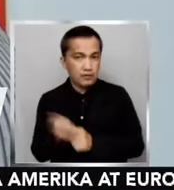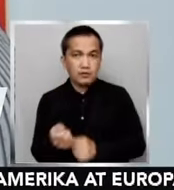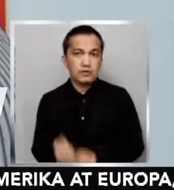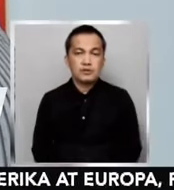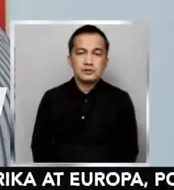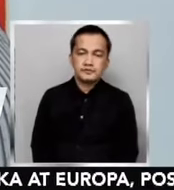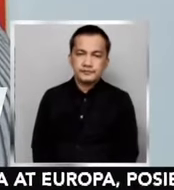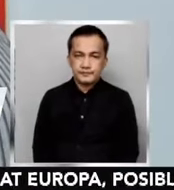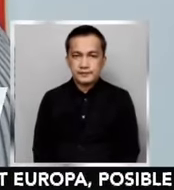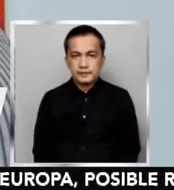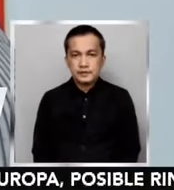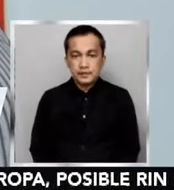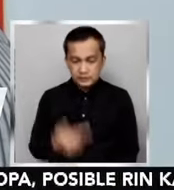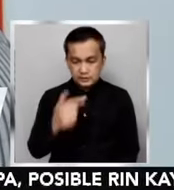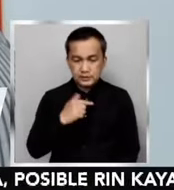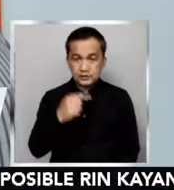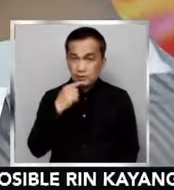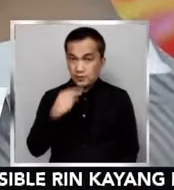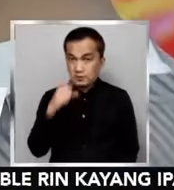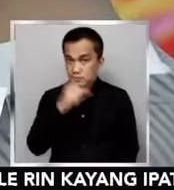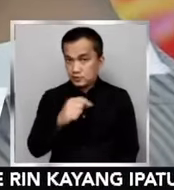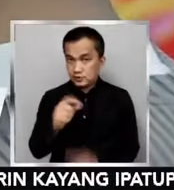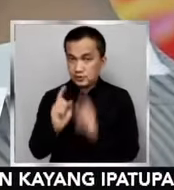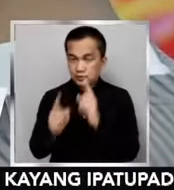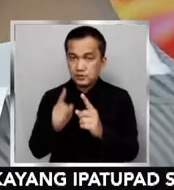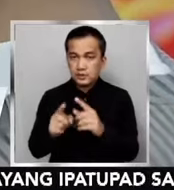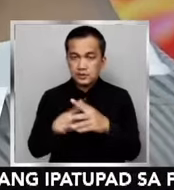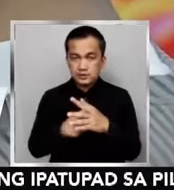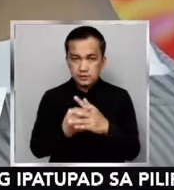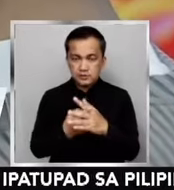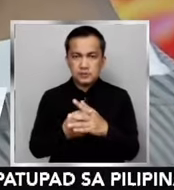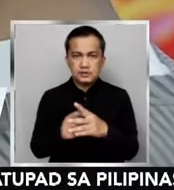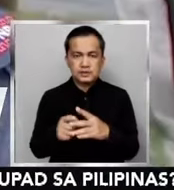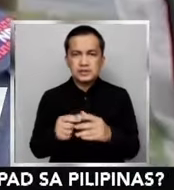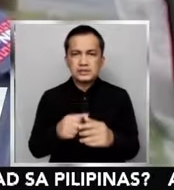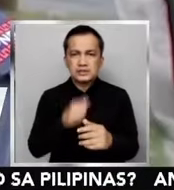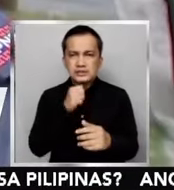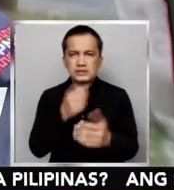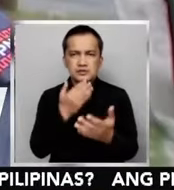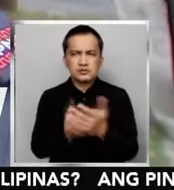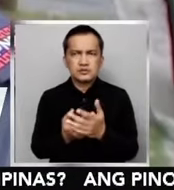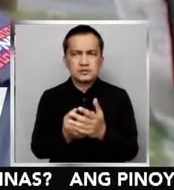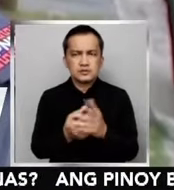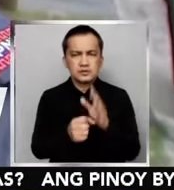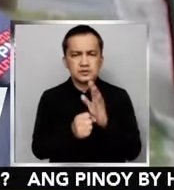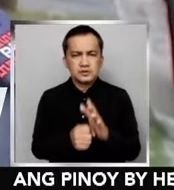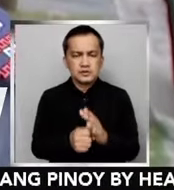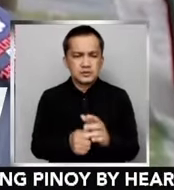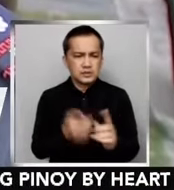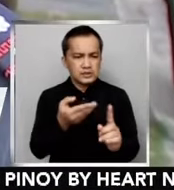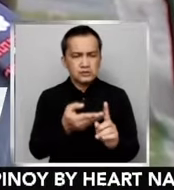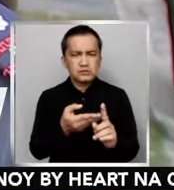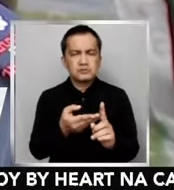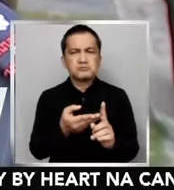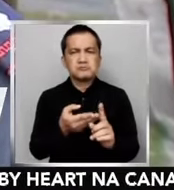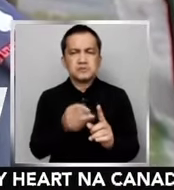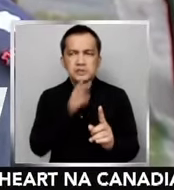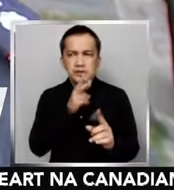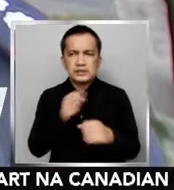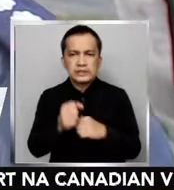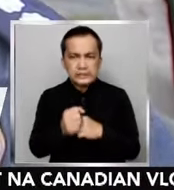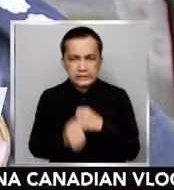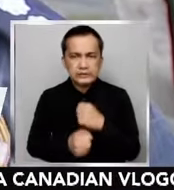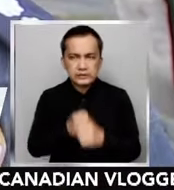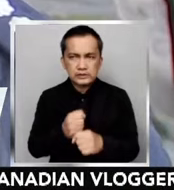testigong na kausap ng pulisya sa simula pa lang ay may din ng magandang senyales nahirapan Itong bktima mga around in the middle of their